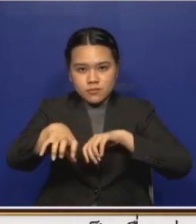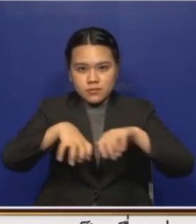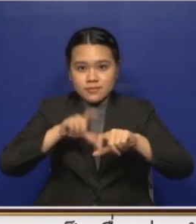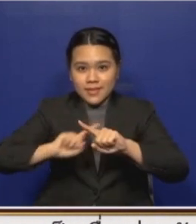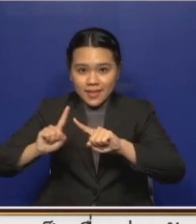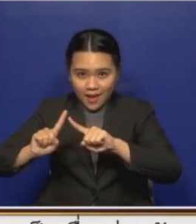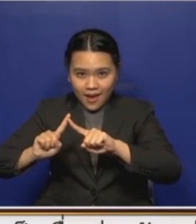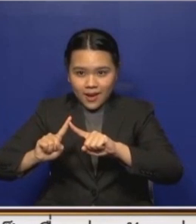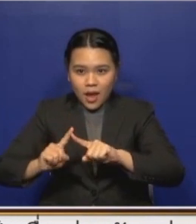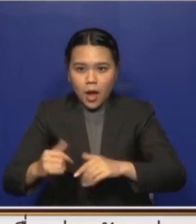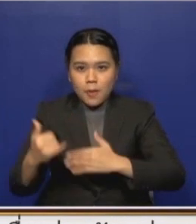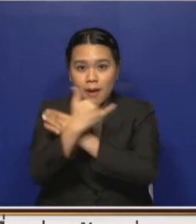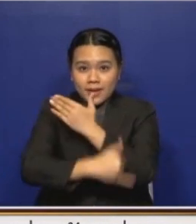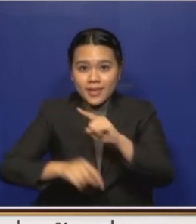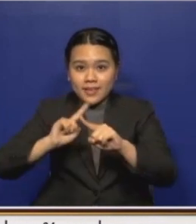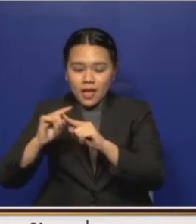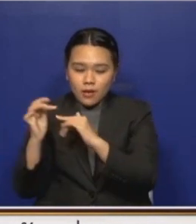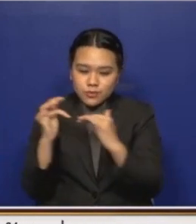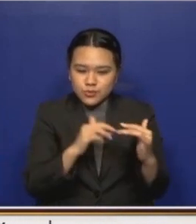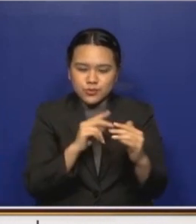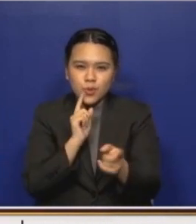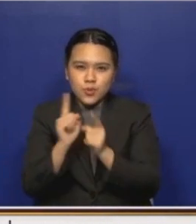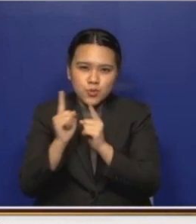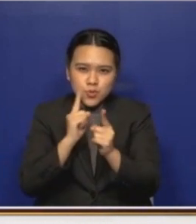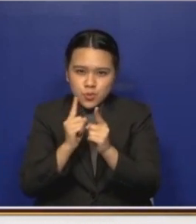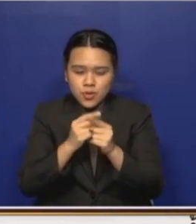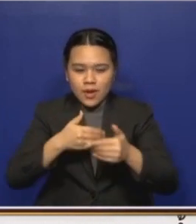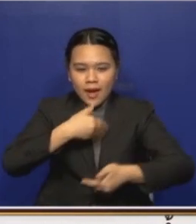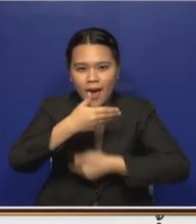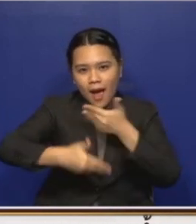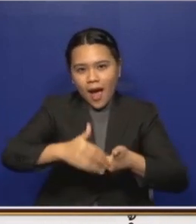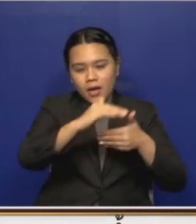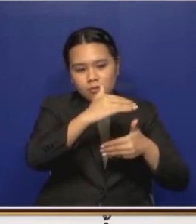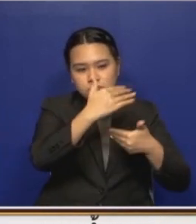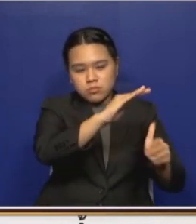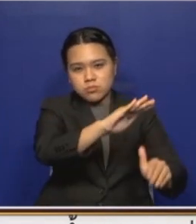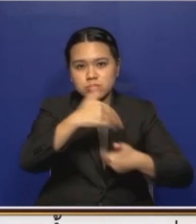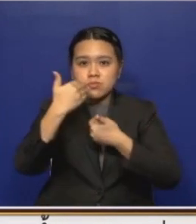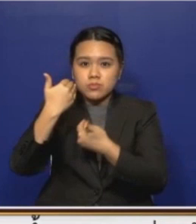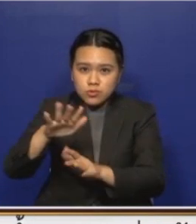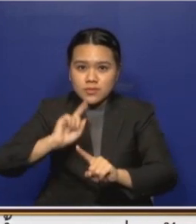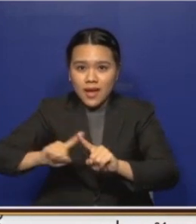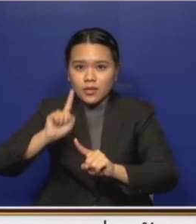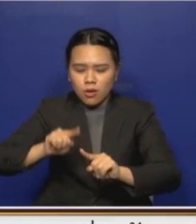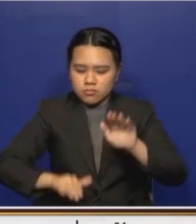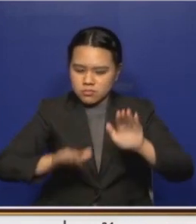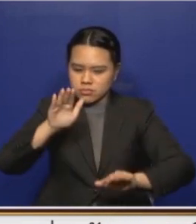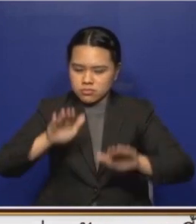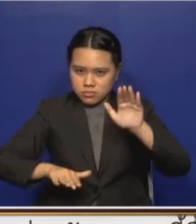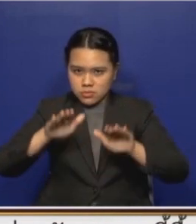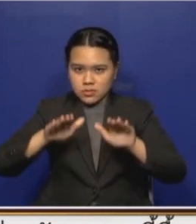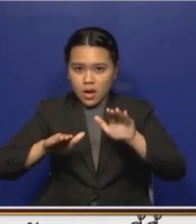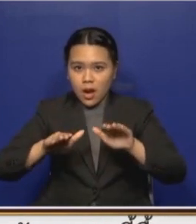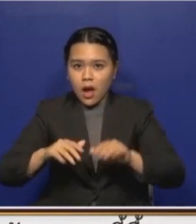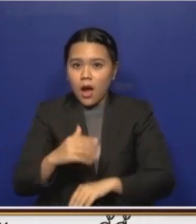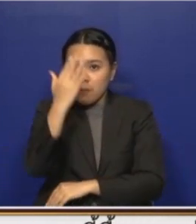ระหว่างประเทศท่านต้องบาลานซ์และถ่วงดุลให้ดีฮะถ่วงดุลไม่ดีท่านก็จะเกิดผลอย่างนี้ฮะถามว่าตรงนี้มีอะไรที่